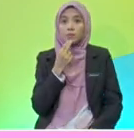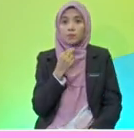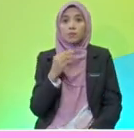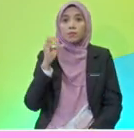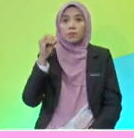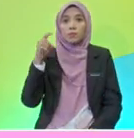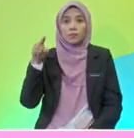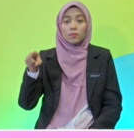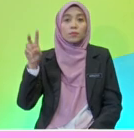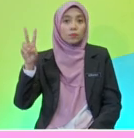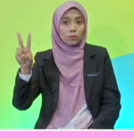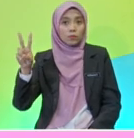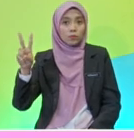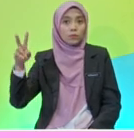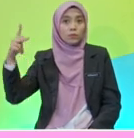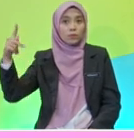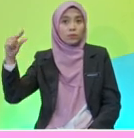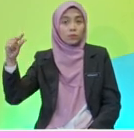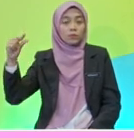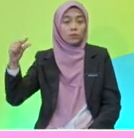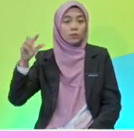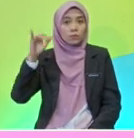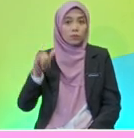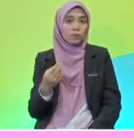yang dihasilkan daripada